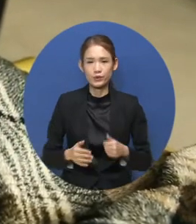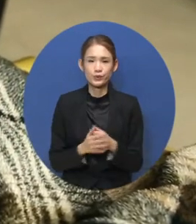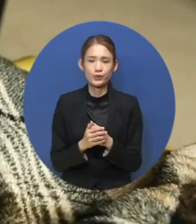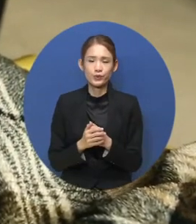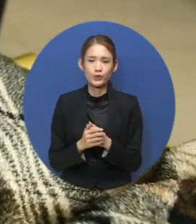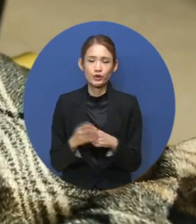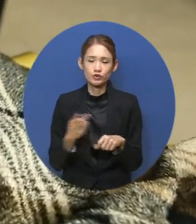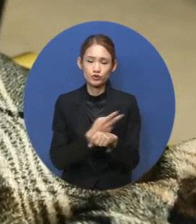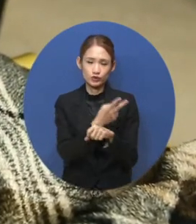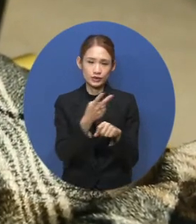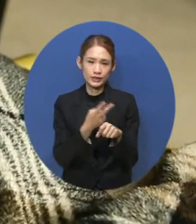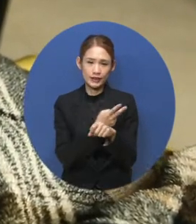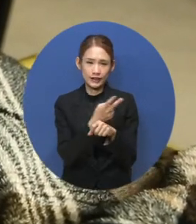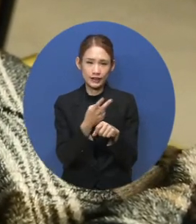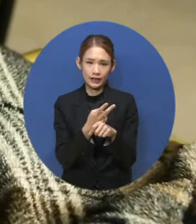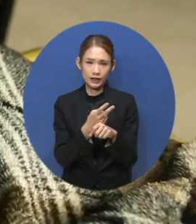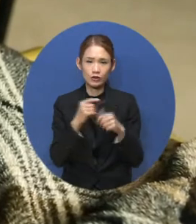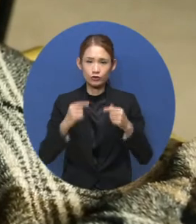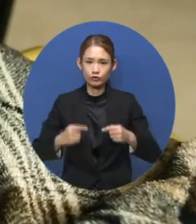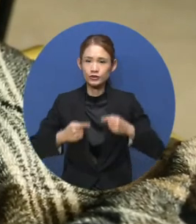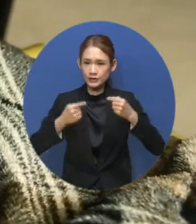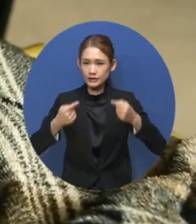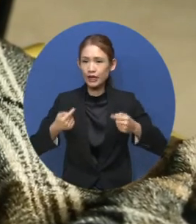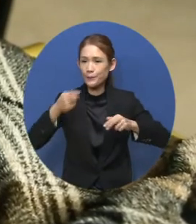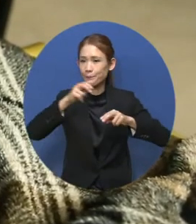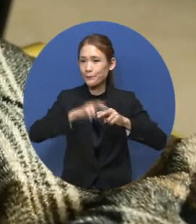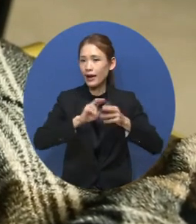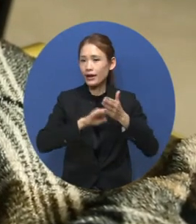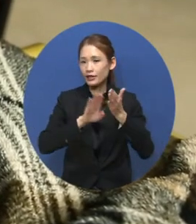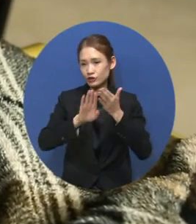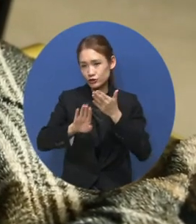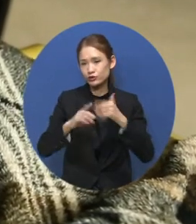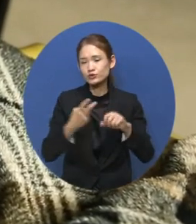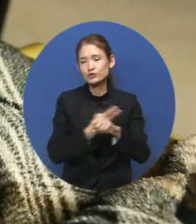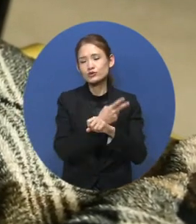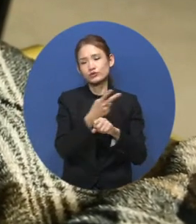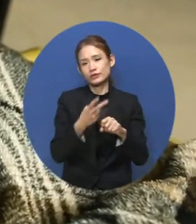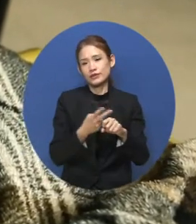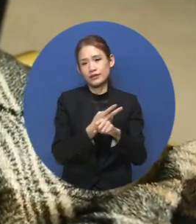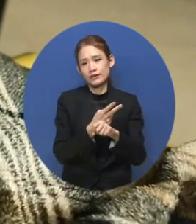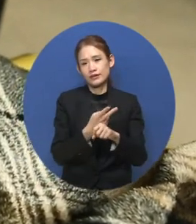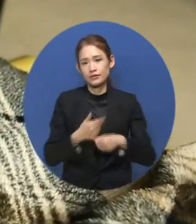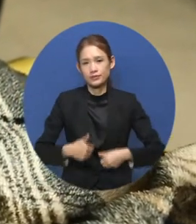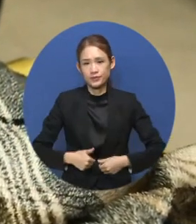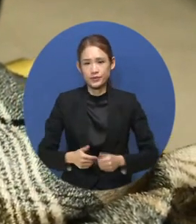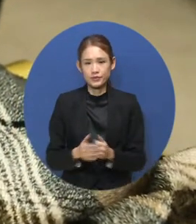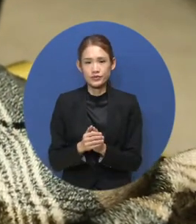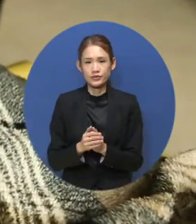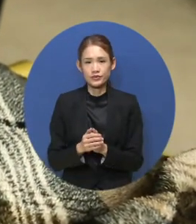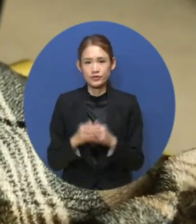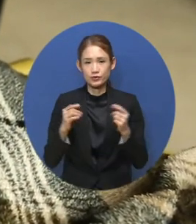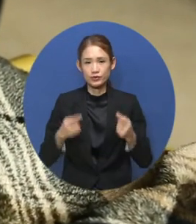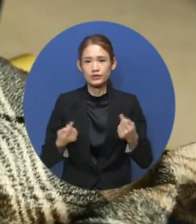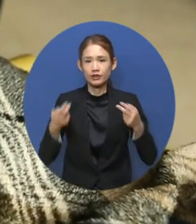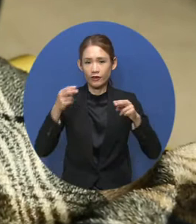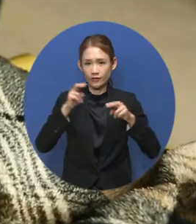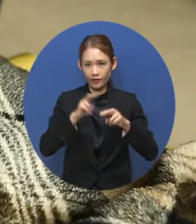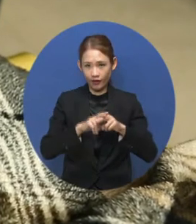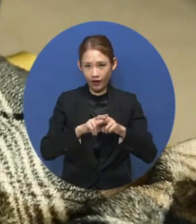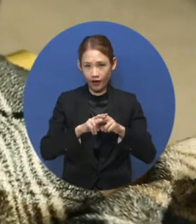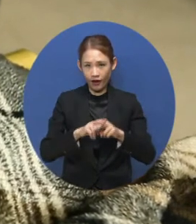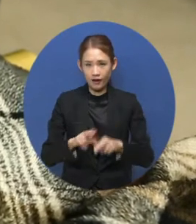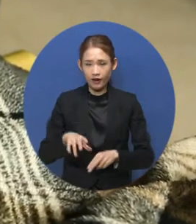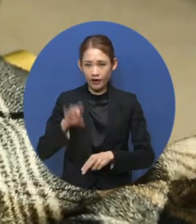2시간 잡는데, 그 휠체어 탄 이후에 2시간 정도 잡거든요. 근데 지금 이제 휠체어 탔으니까,